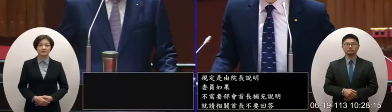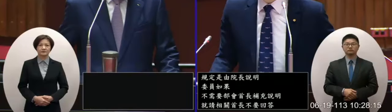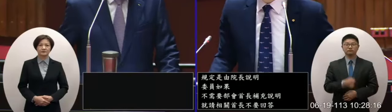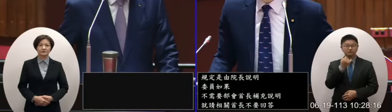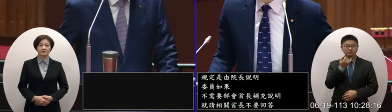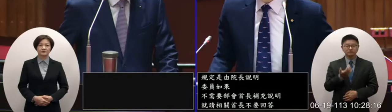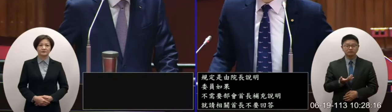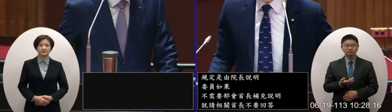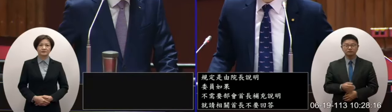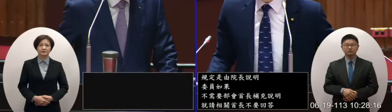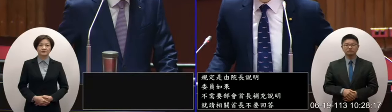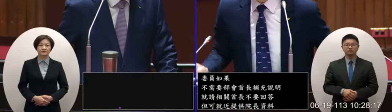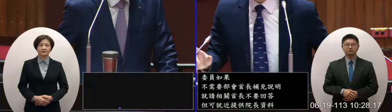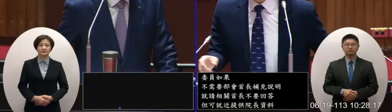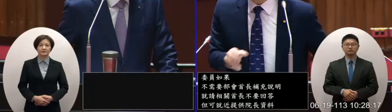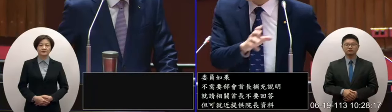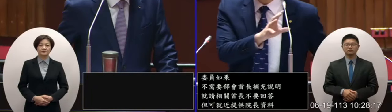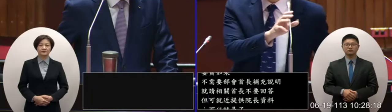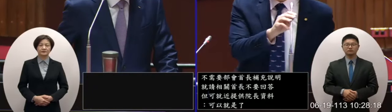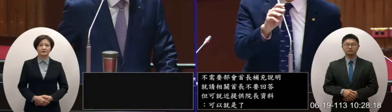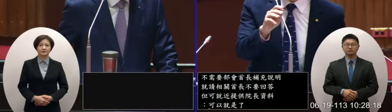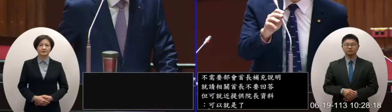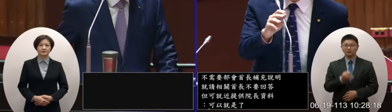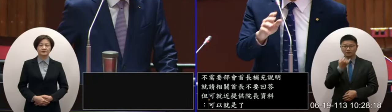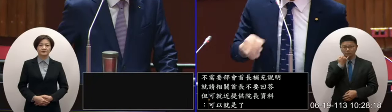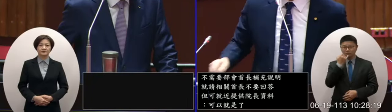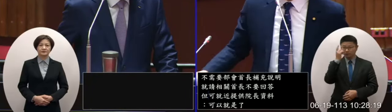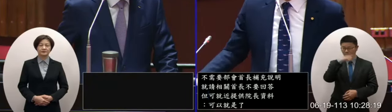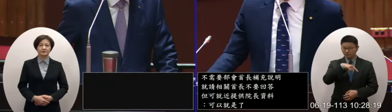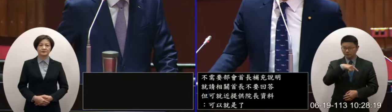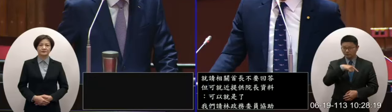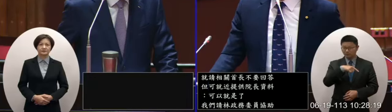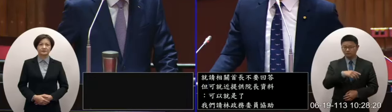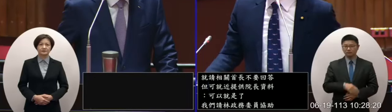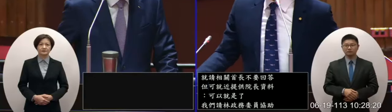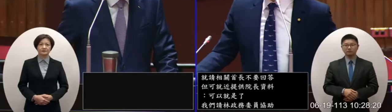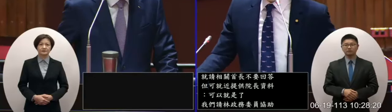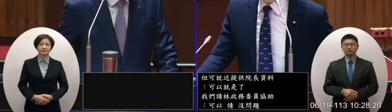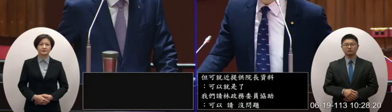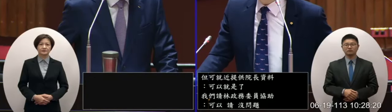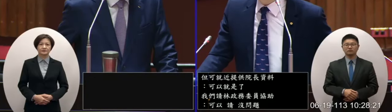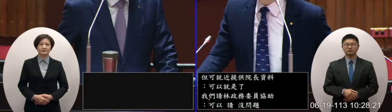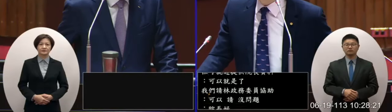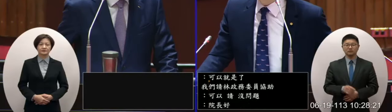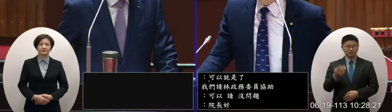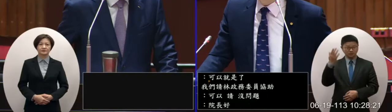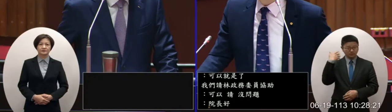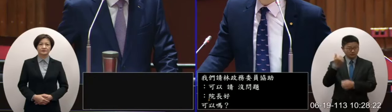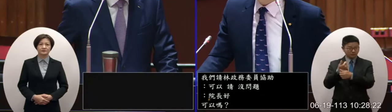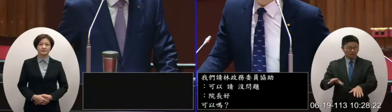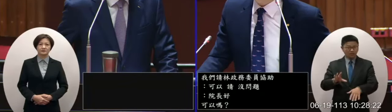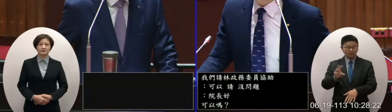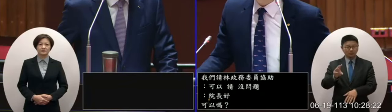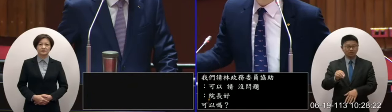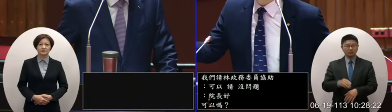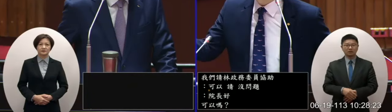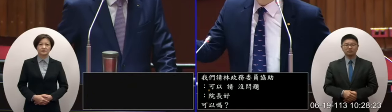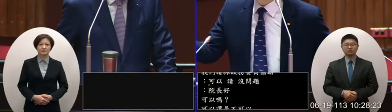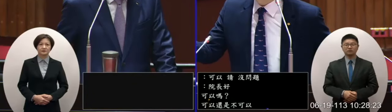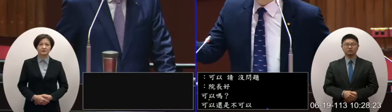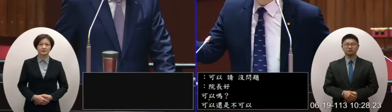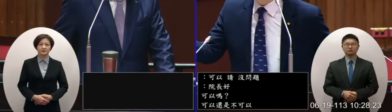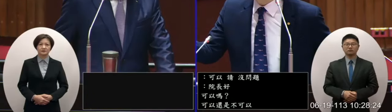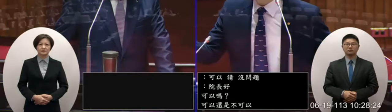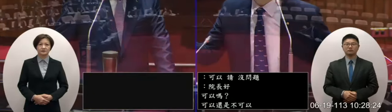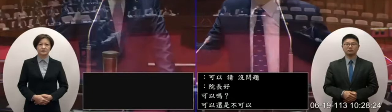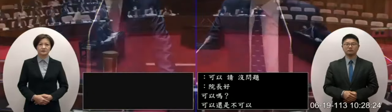请。 可以吗？ 可以，请林中。 这可以还是不可以？这个我 就是请林中委员。 这有没有先例？ 林中委。 有没有先例？ 不